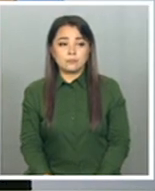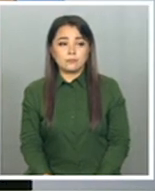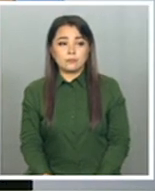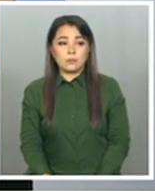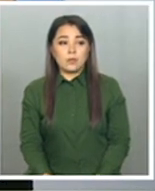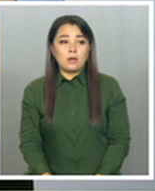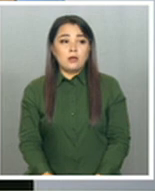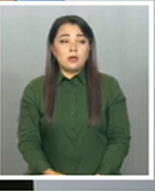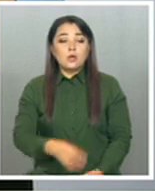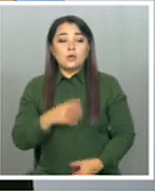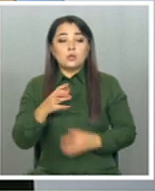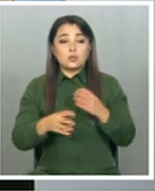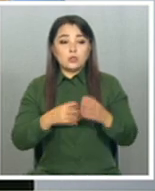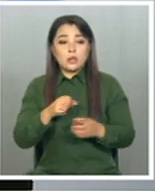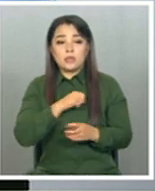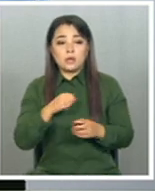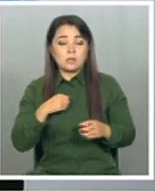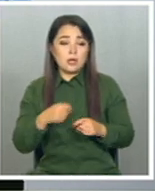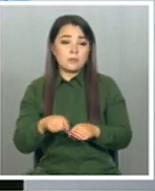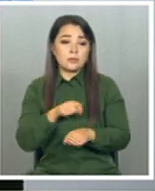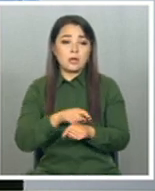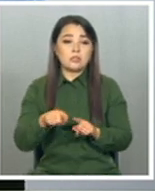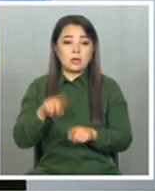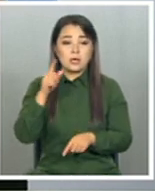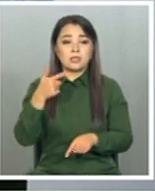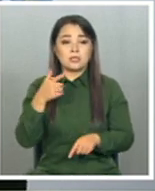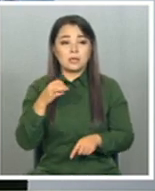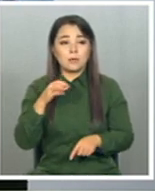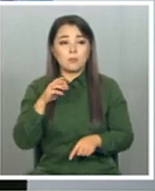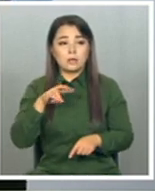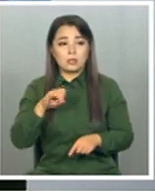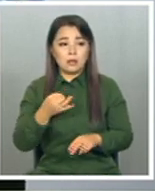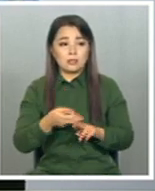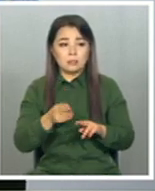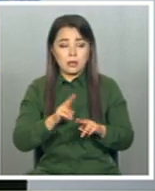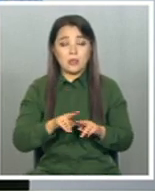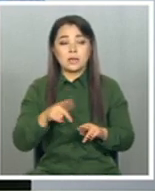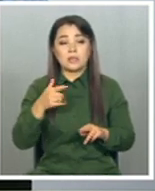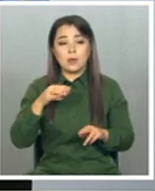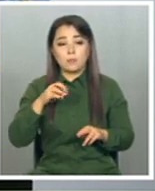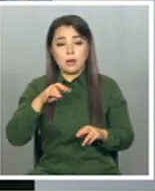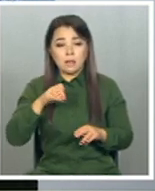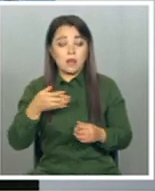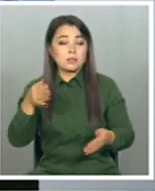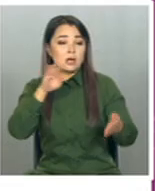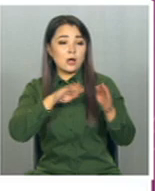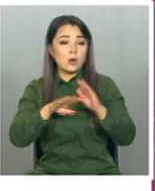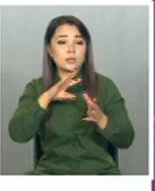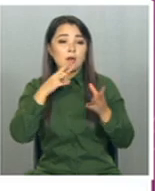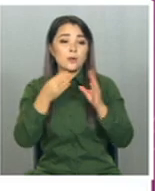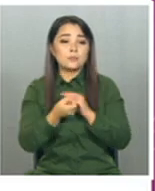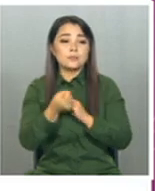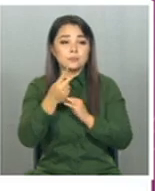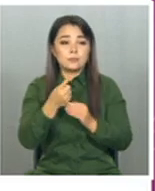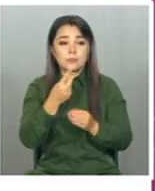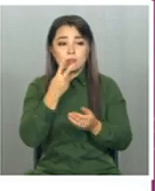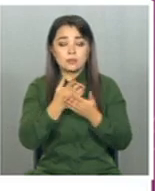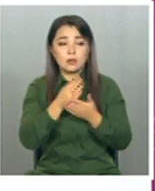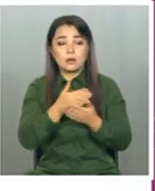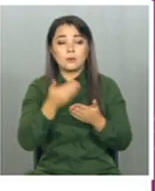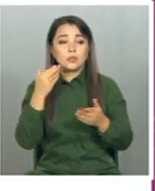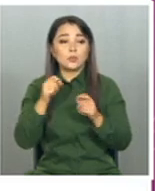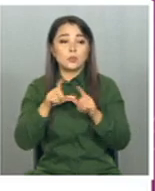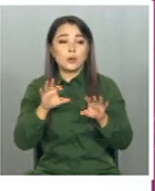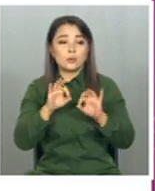Балар, дүниежүзіндегі ең биік тау Гималай. Естеріңізде болса, Гималай тауының қалай қалыптасқандығын өткен сабақта айтып кеткен